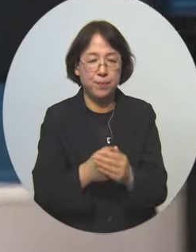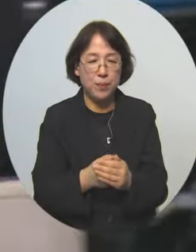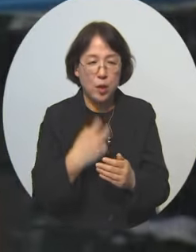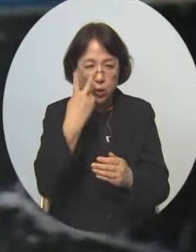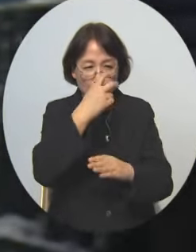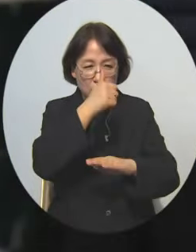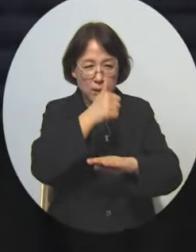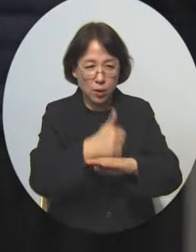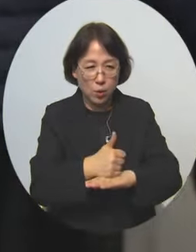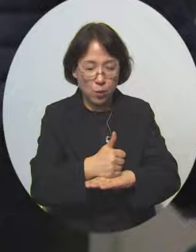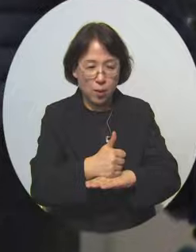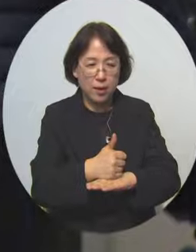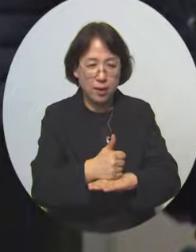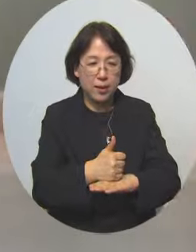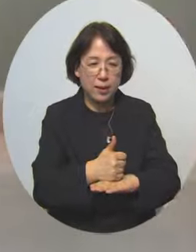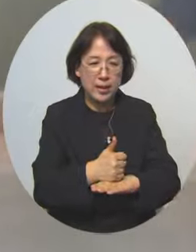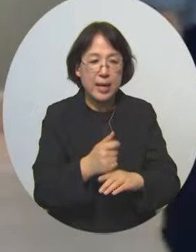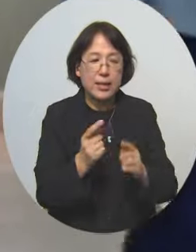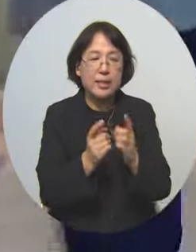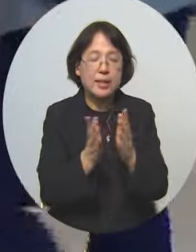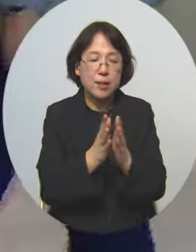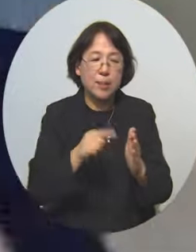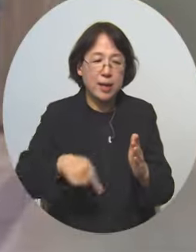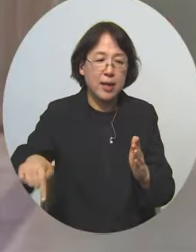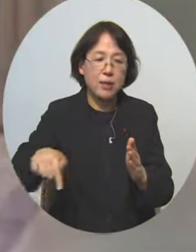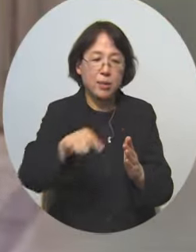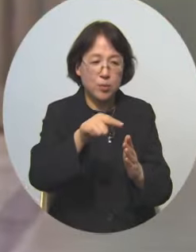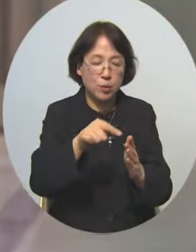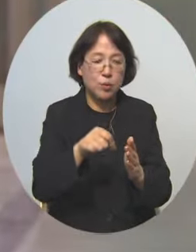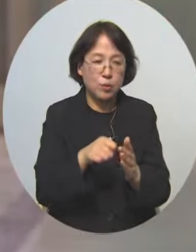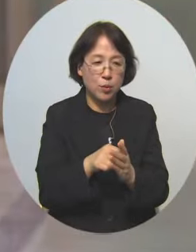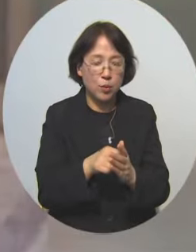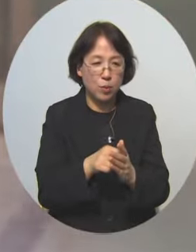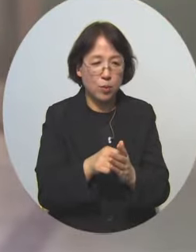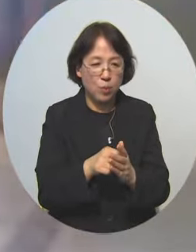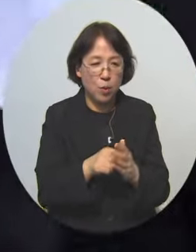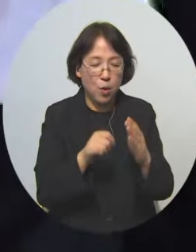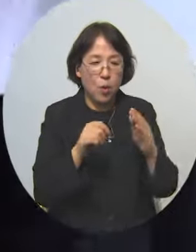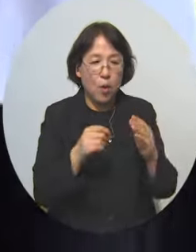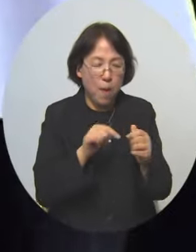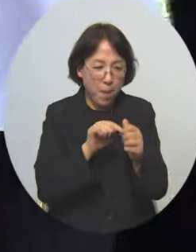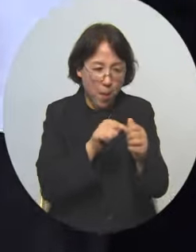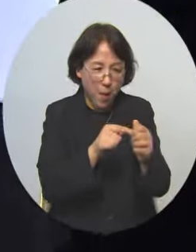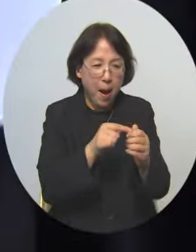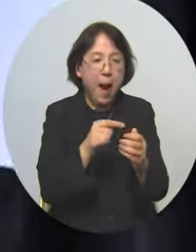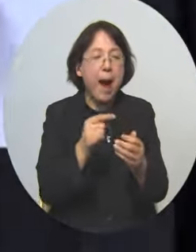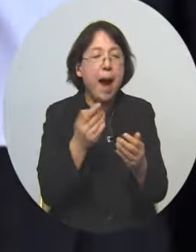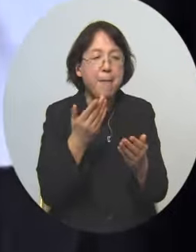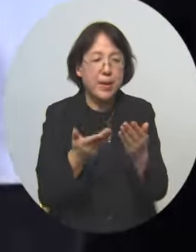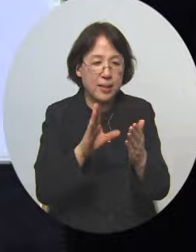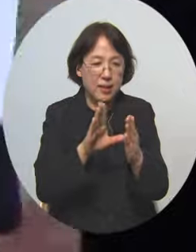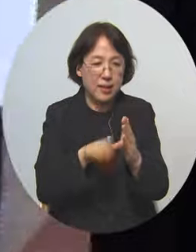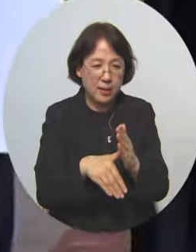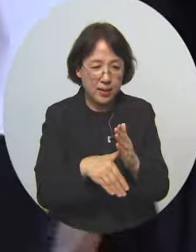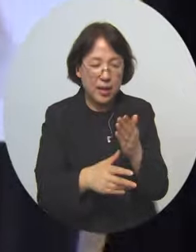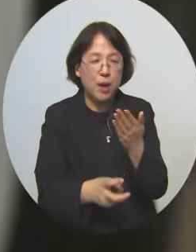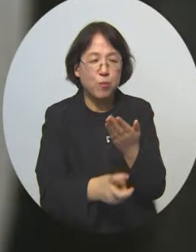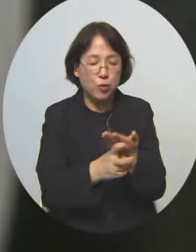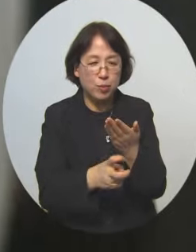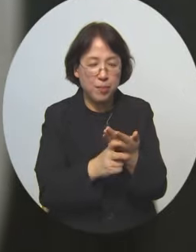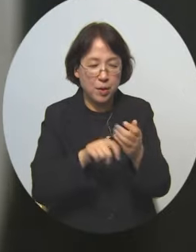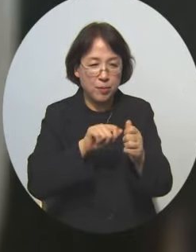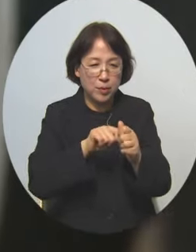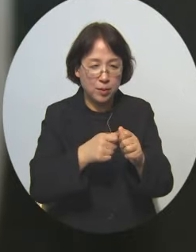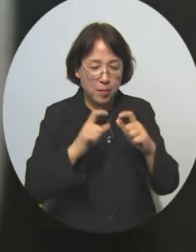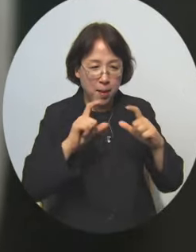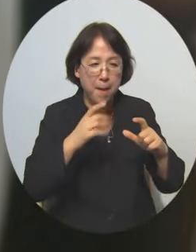결과 직간접적으로 휴진 참여가 강제됐다고 판단되면 공정거래법 위반으로 처벌이 가능합니다.